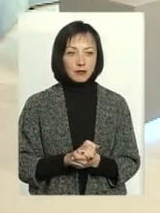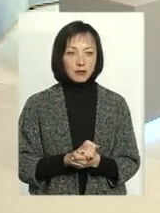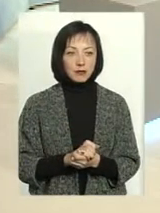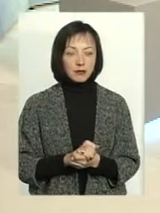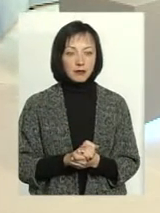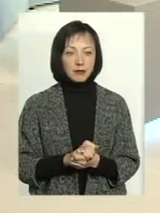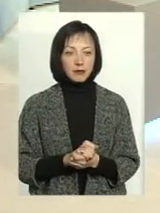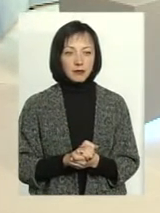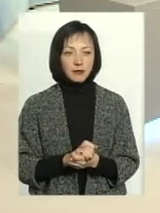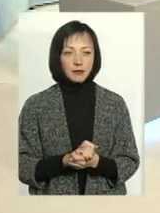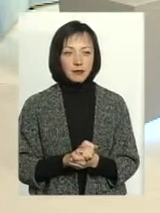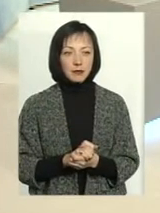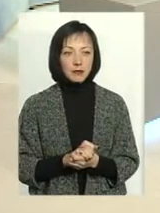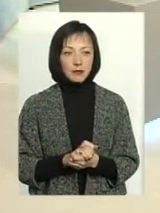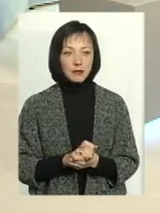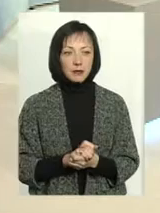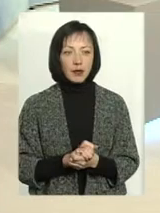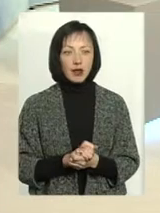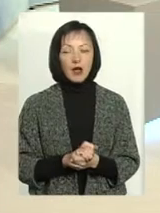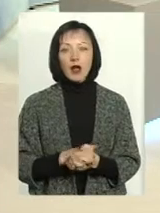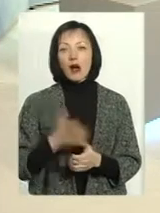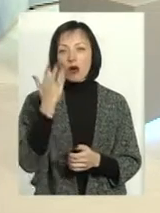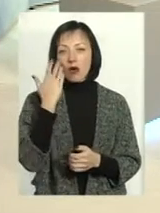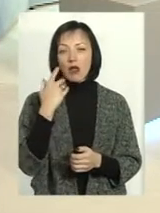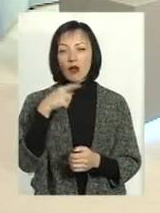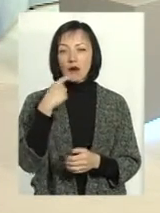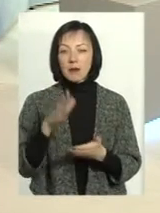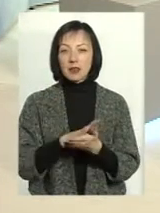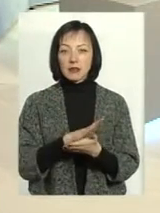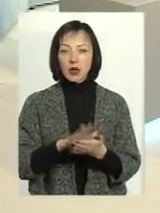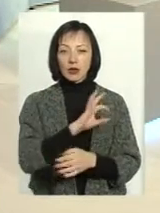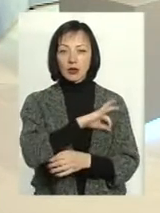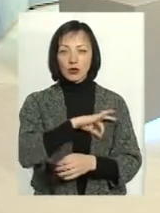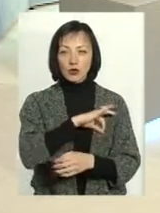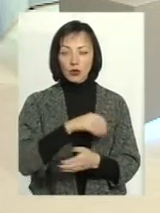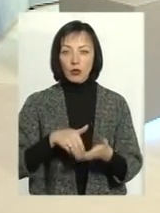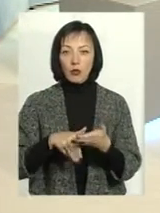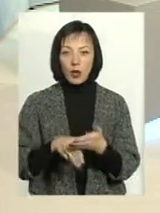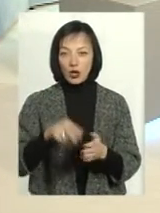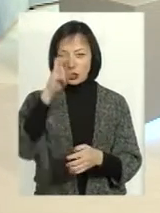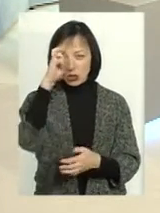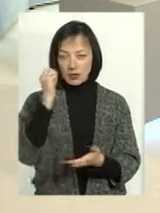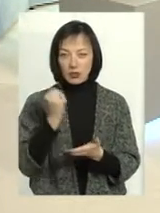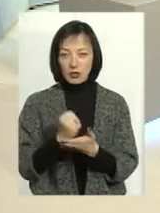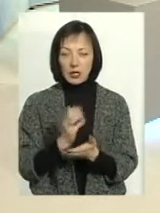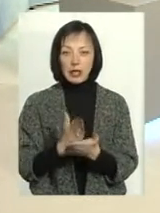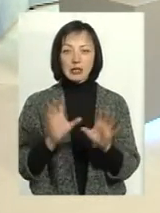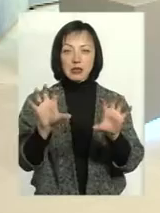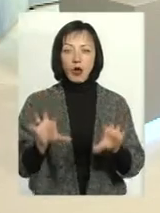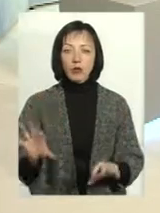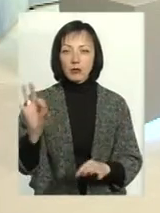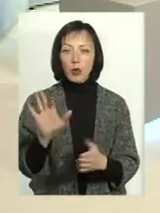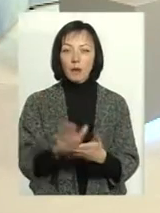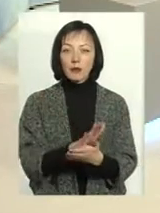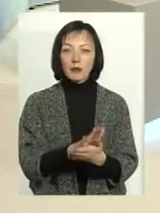Говорячи про безоплатну правову допомогу, вона держава її закріпила на нормативно-правовому рівні. Є закон про